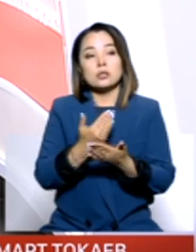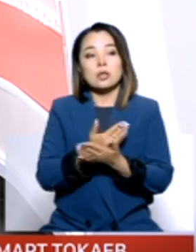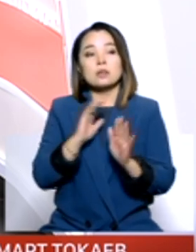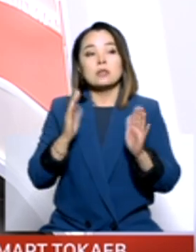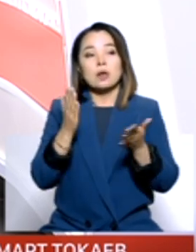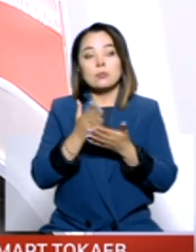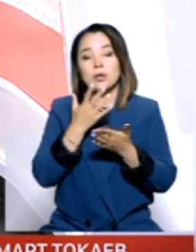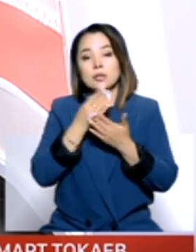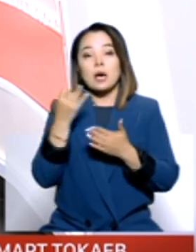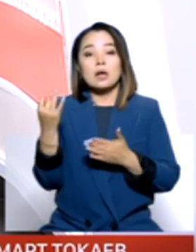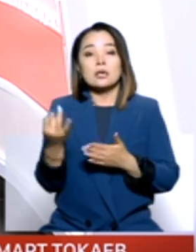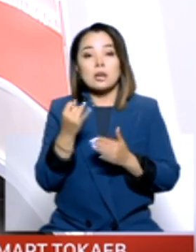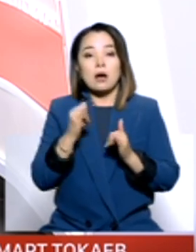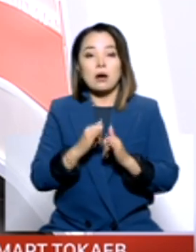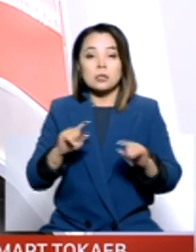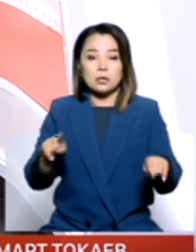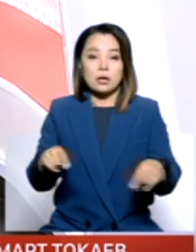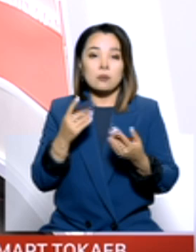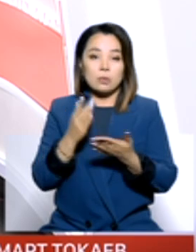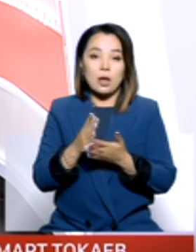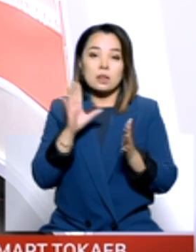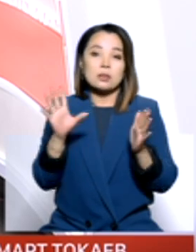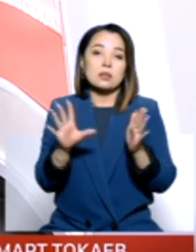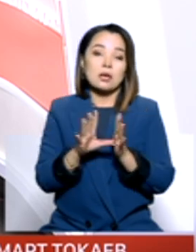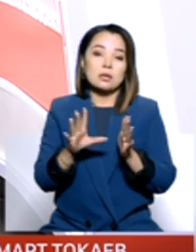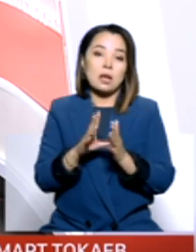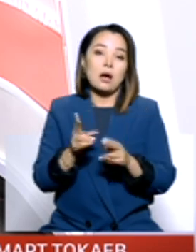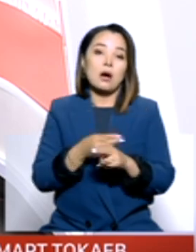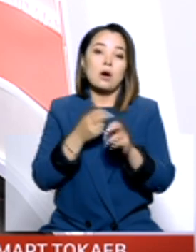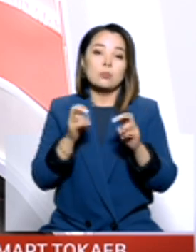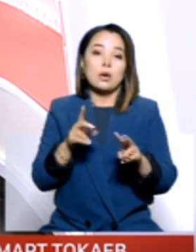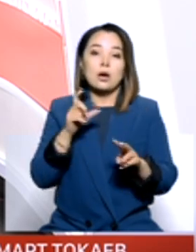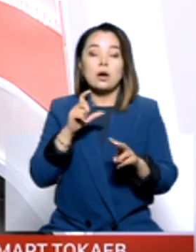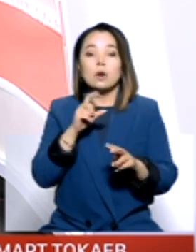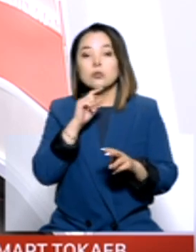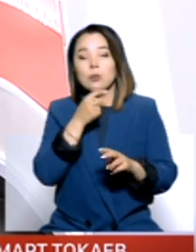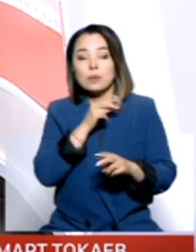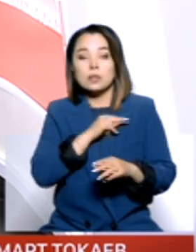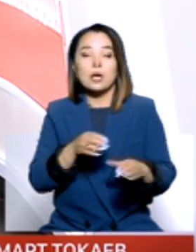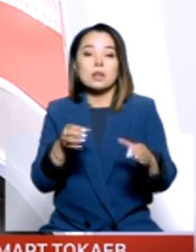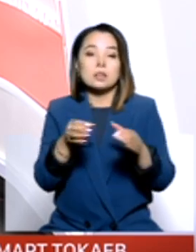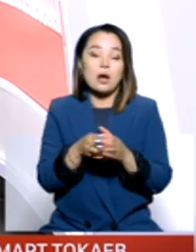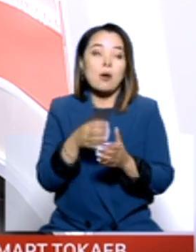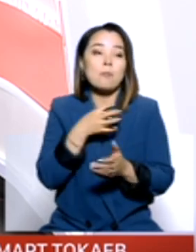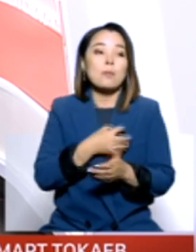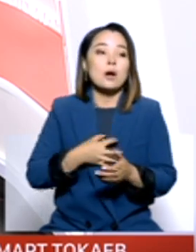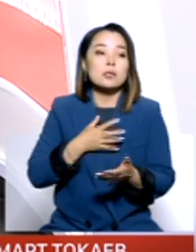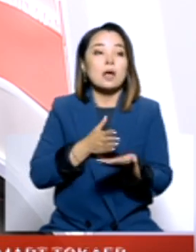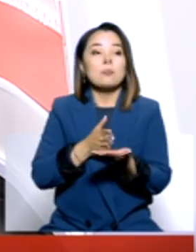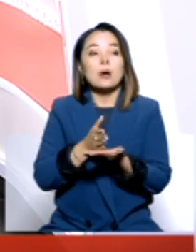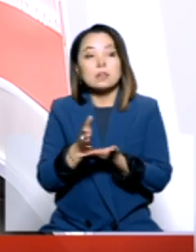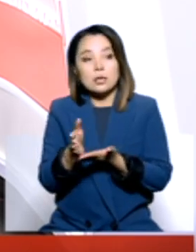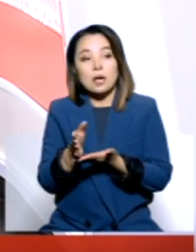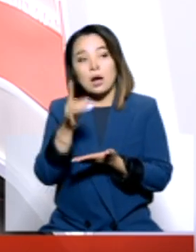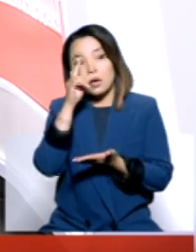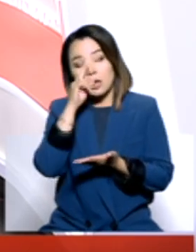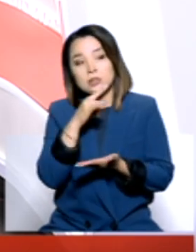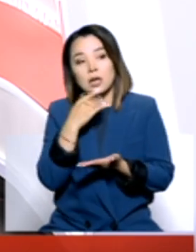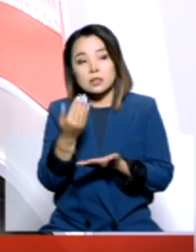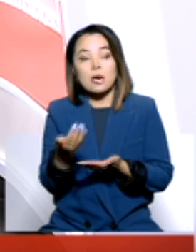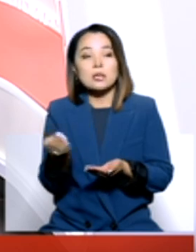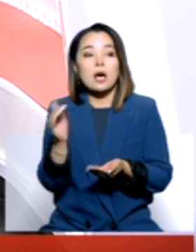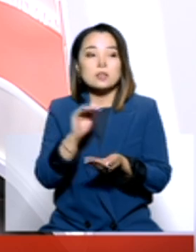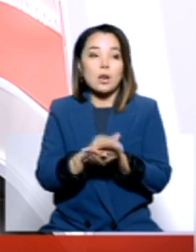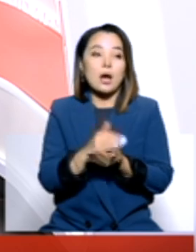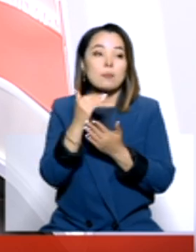ұйымға деген қызығушылығы арта түсті. Энергетикалық қауіпсіздік, экономикалық серіктестік сияқты маңызды бағыттар Қазақстан